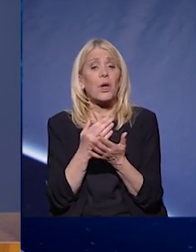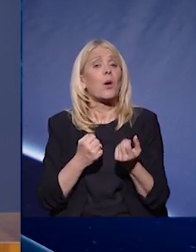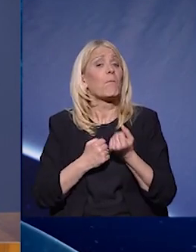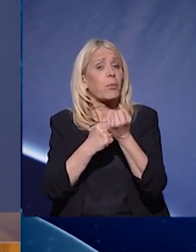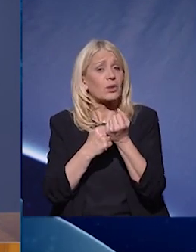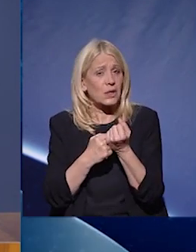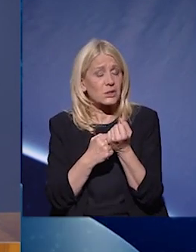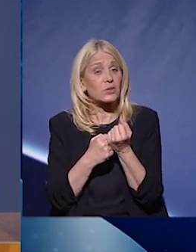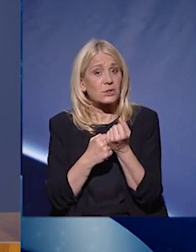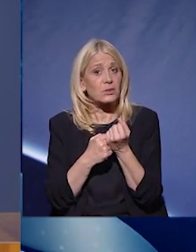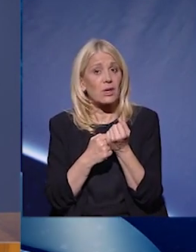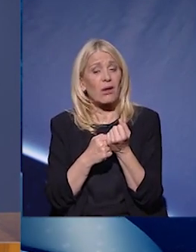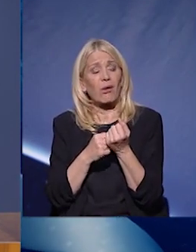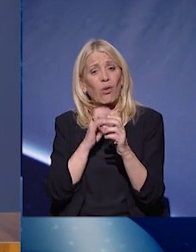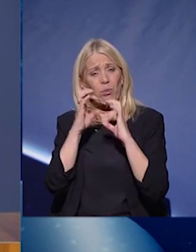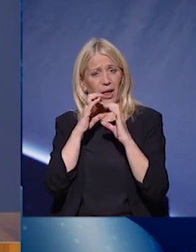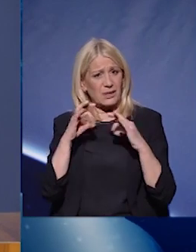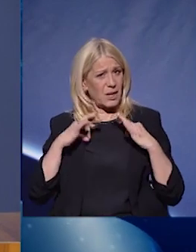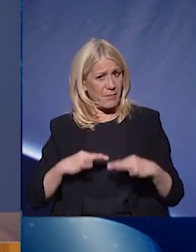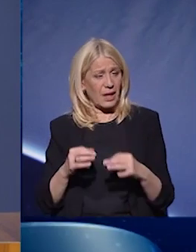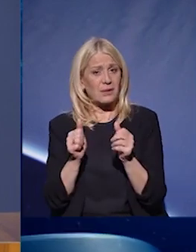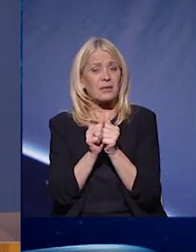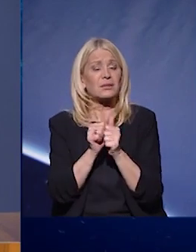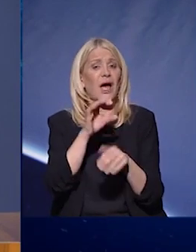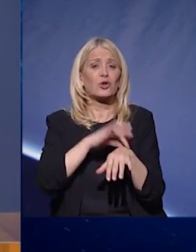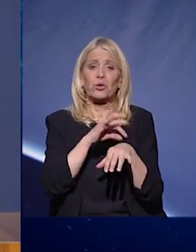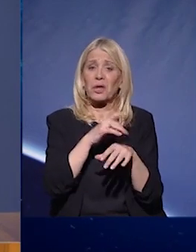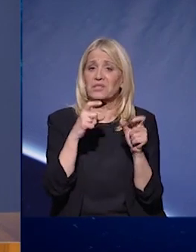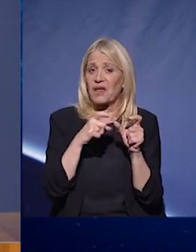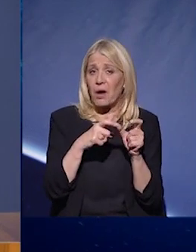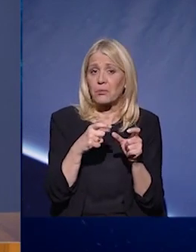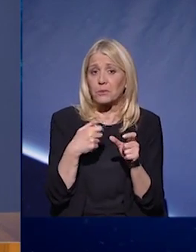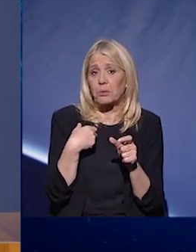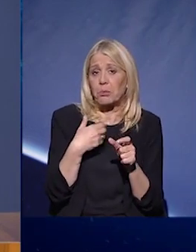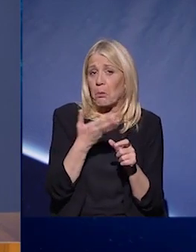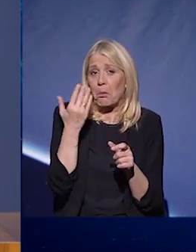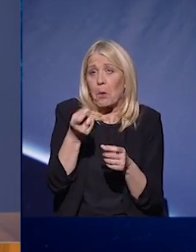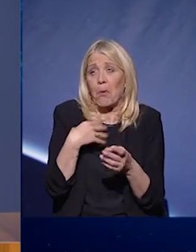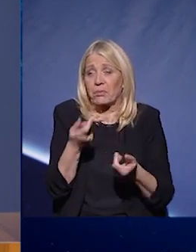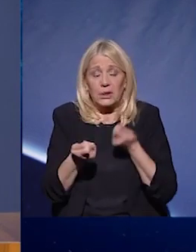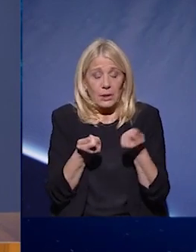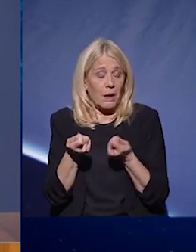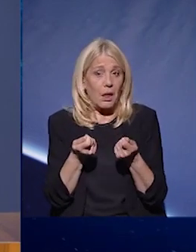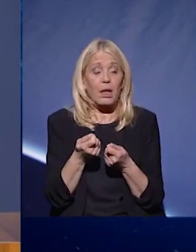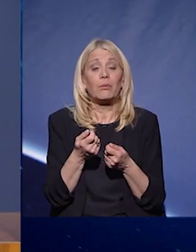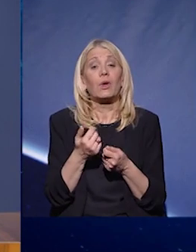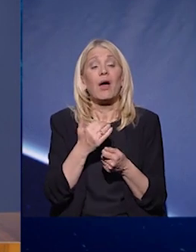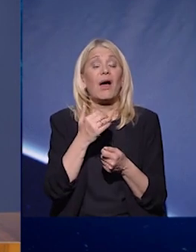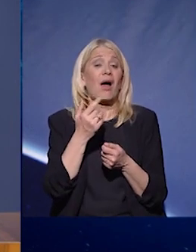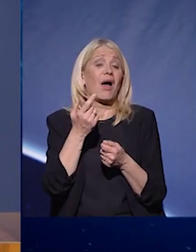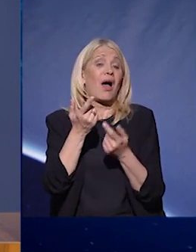podrške komunikaciji predsednika sa doktorom Stevanovićem, tu nemam nikakvu dilemu.